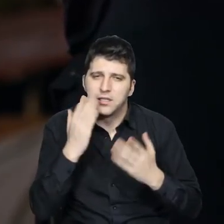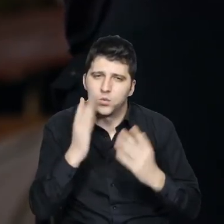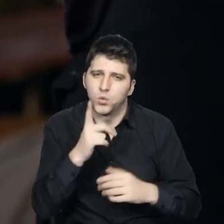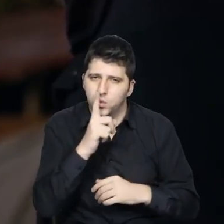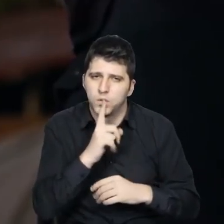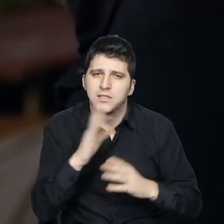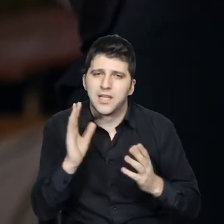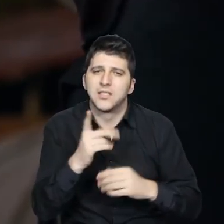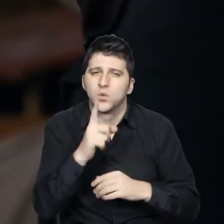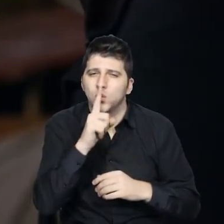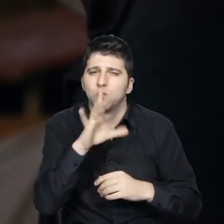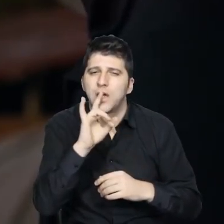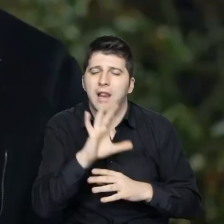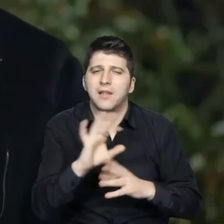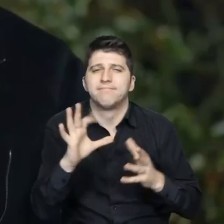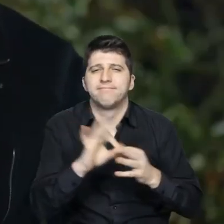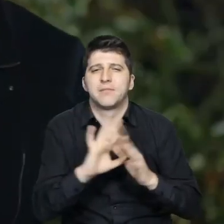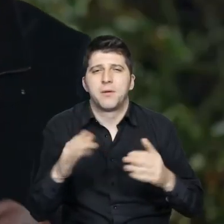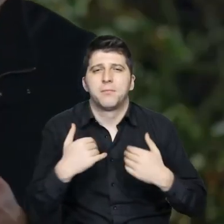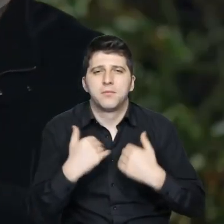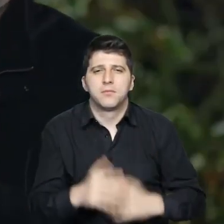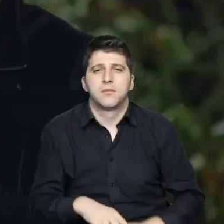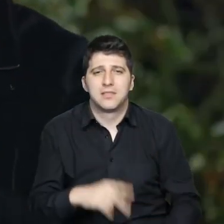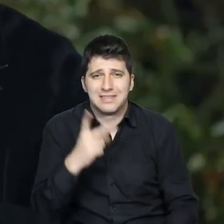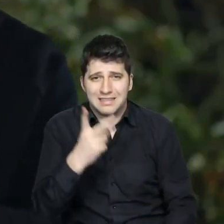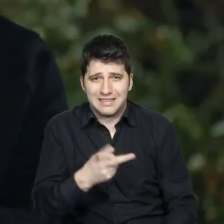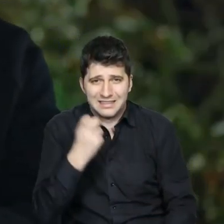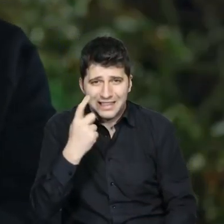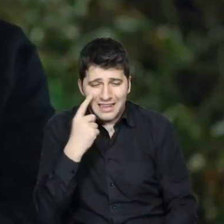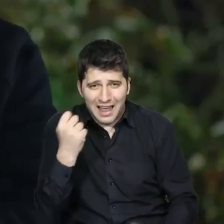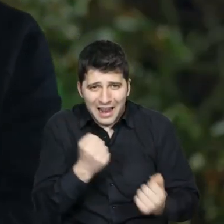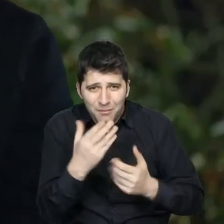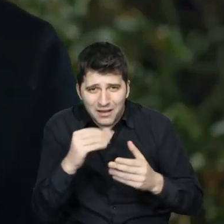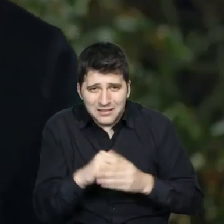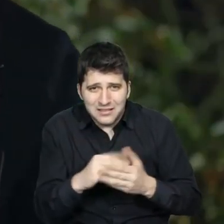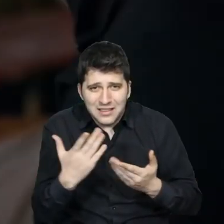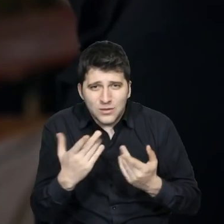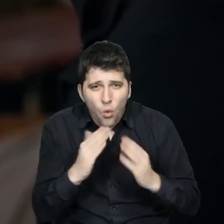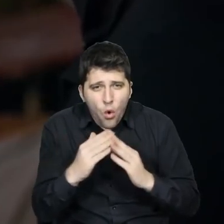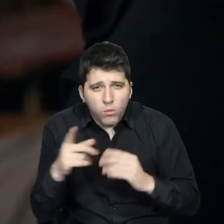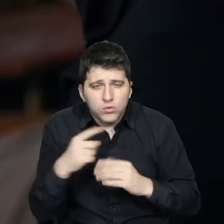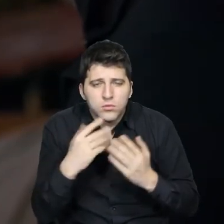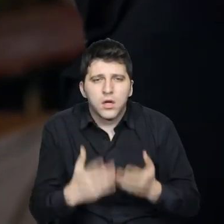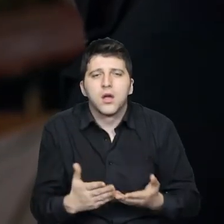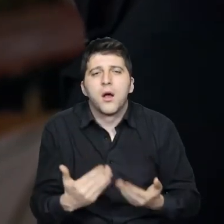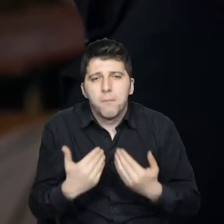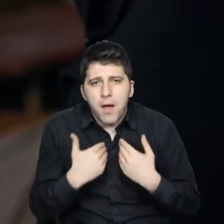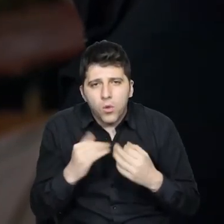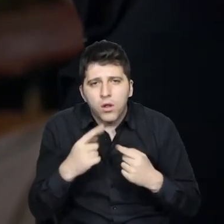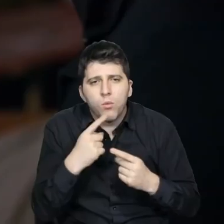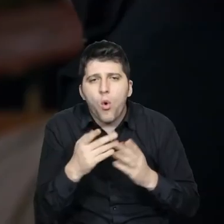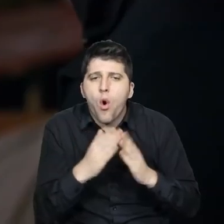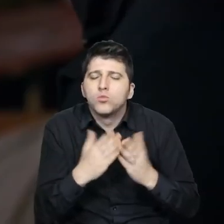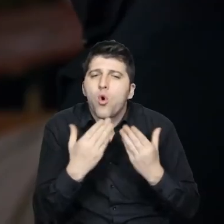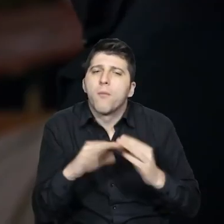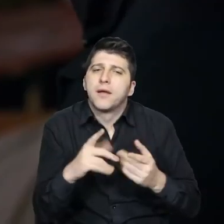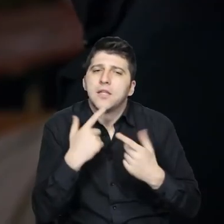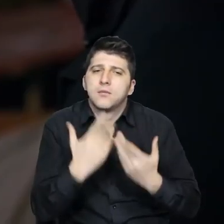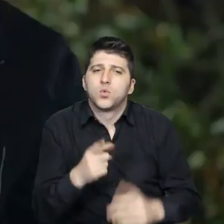100. Neyse 150'ye bağladık. Ya 2 saatte inesedik arabayı. Nasıl komşuluk bu ya? Ben de öyle dedim. Bu nasıl komşuluk dedim